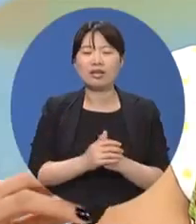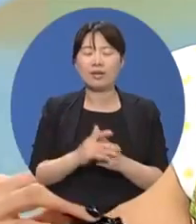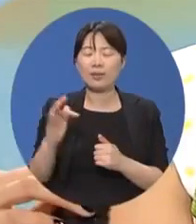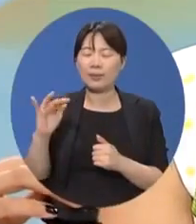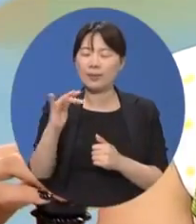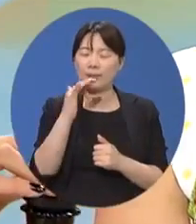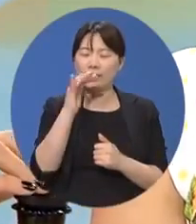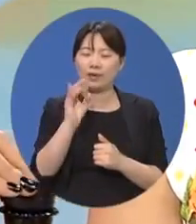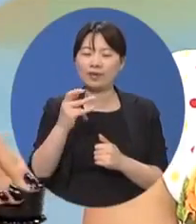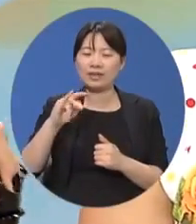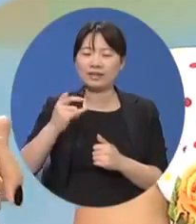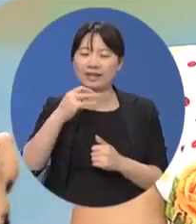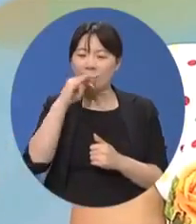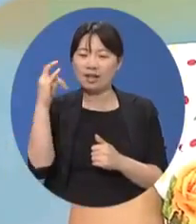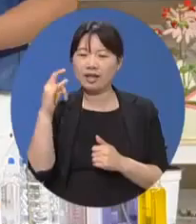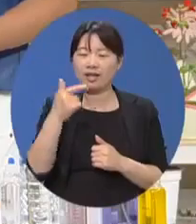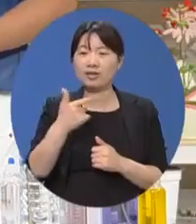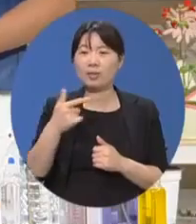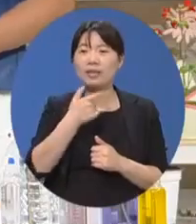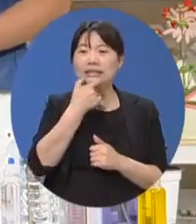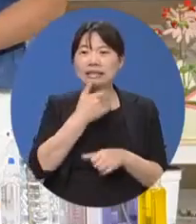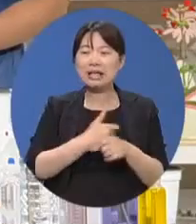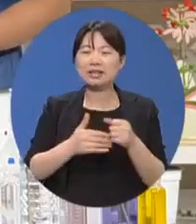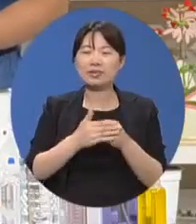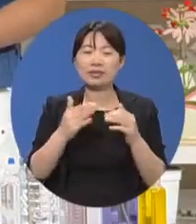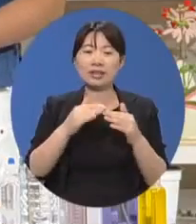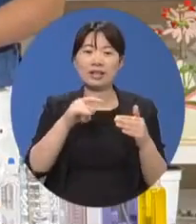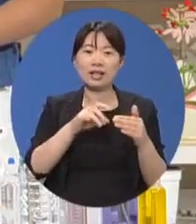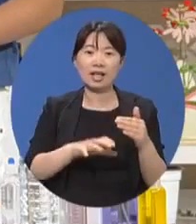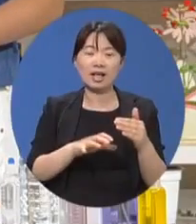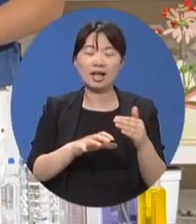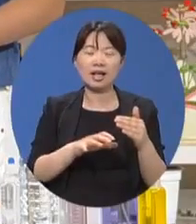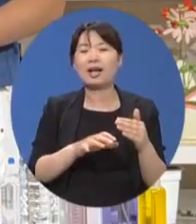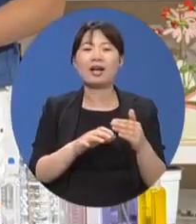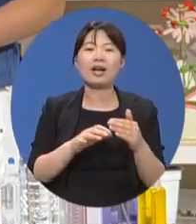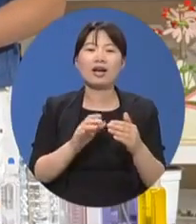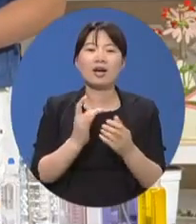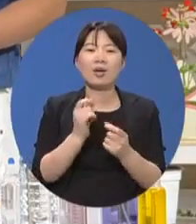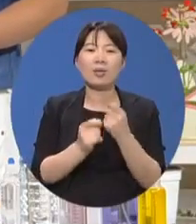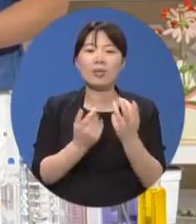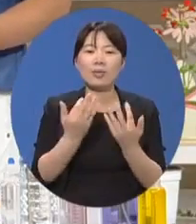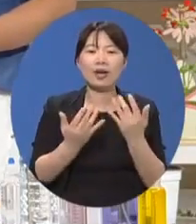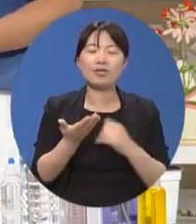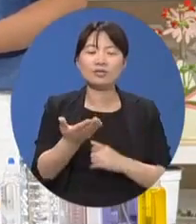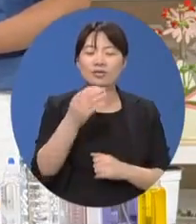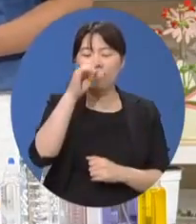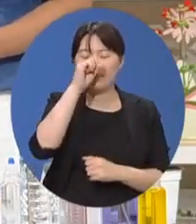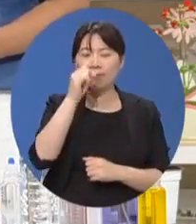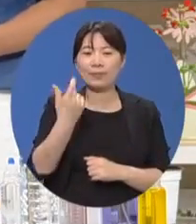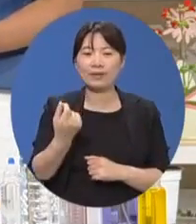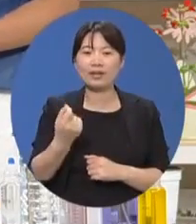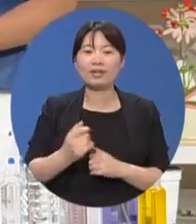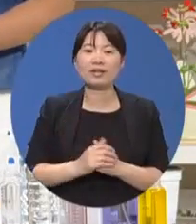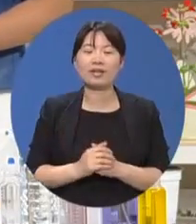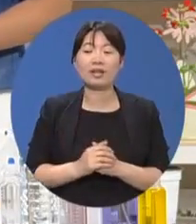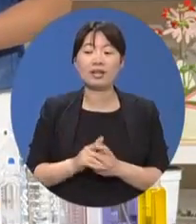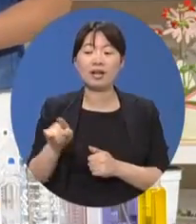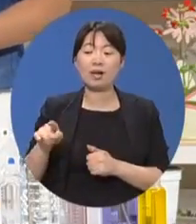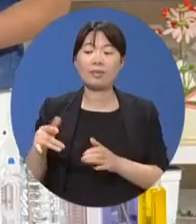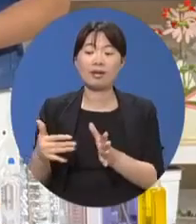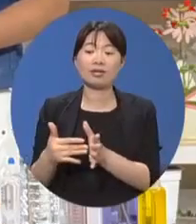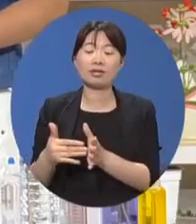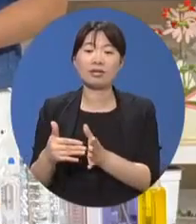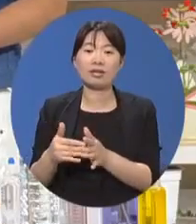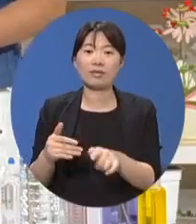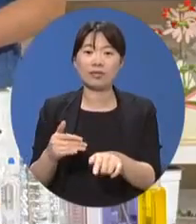향도 굉장히 싫어하거든요 집안에 다가 페어 주시는 것도 좋습니다 아 여기 라 구룹 흄은 끝이에요 내